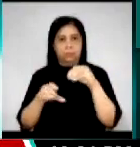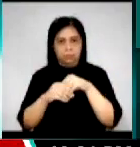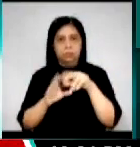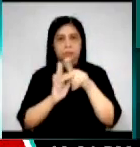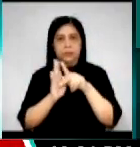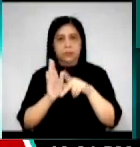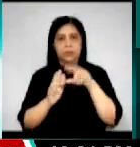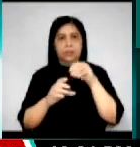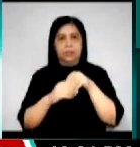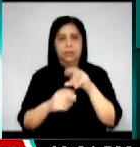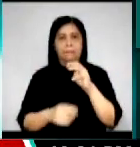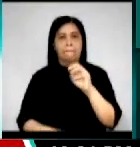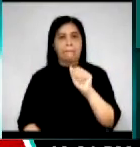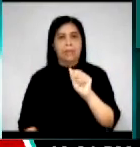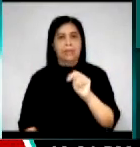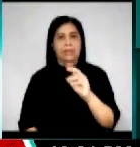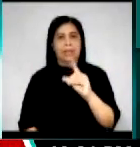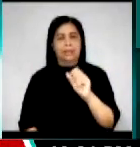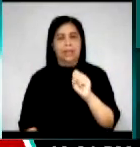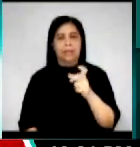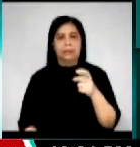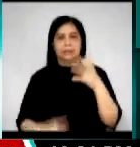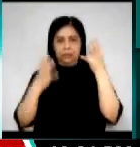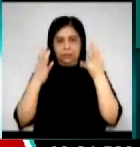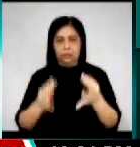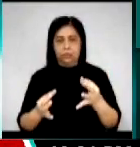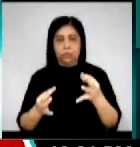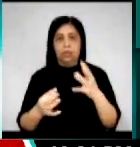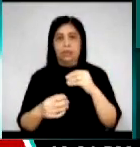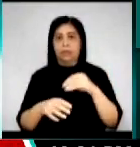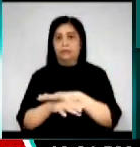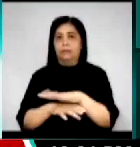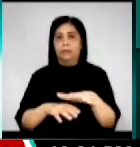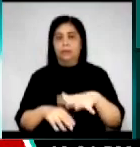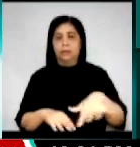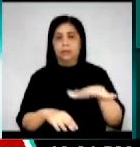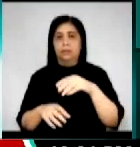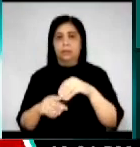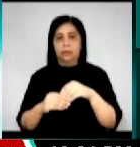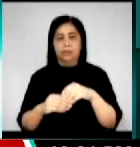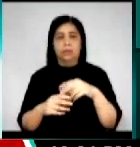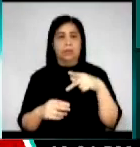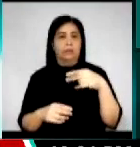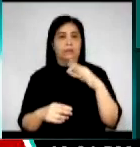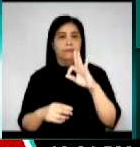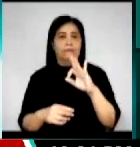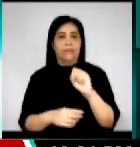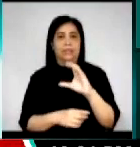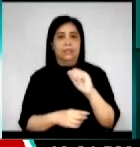Mandanas ruling and its effect on the fiscal ability of this